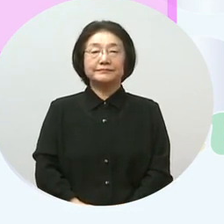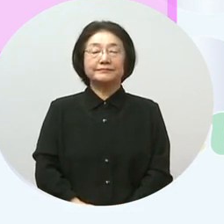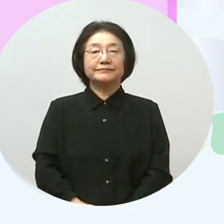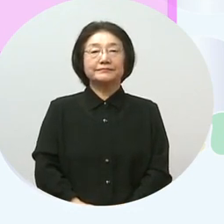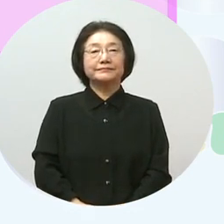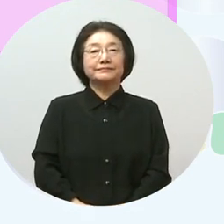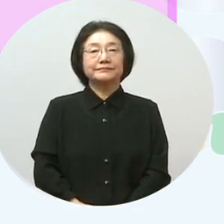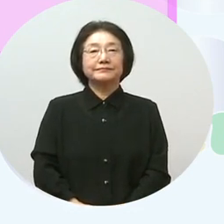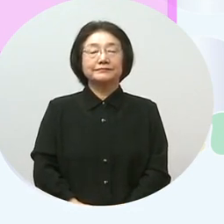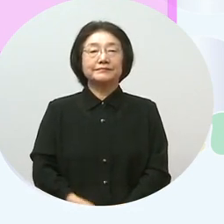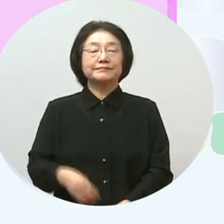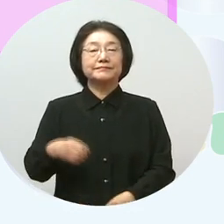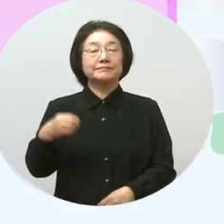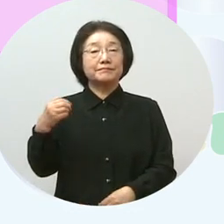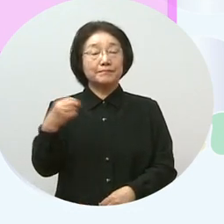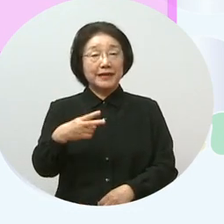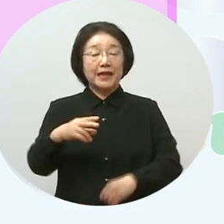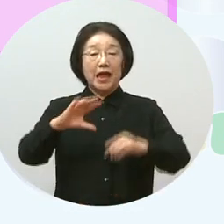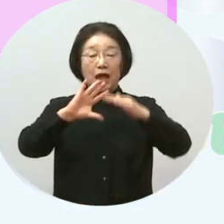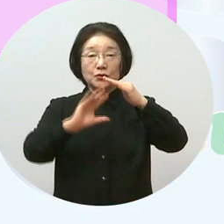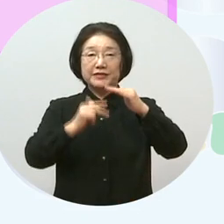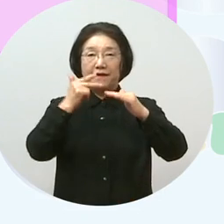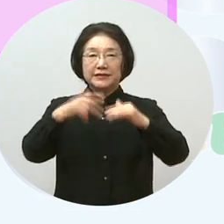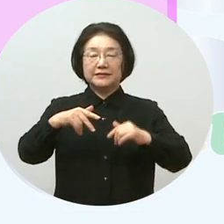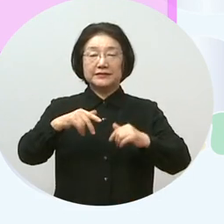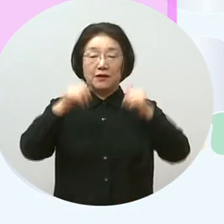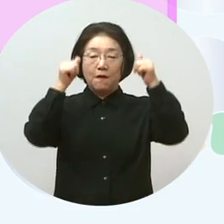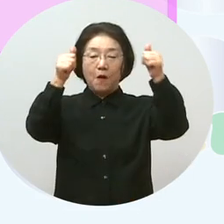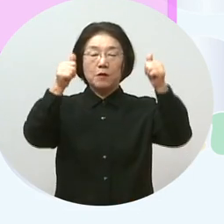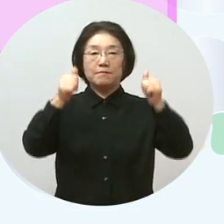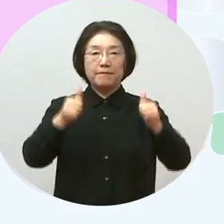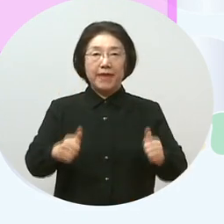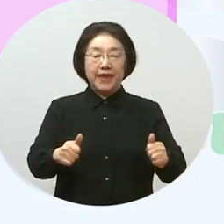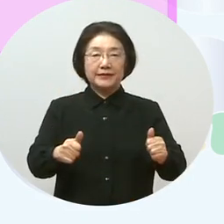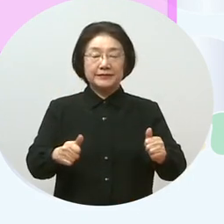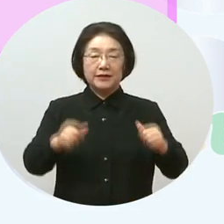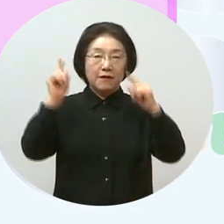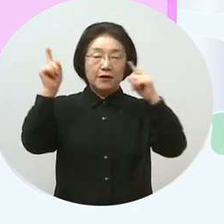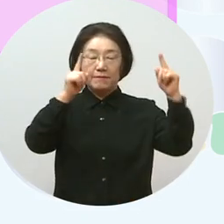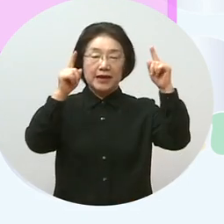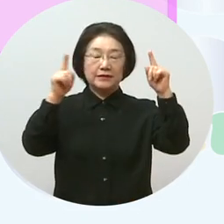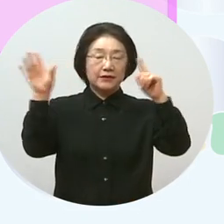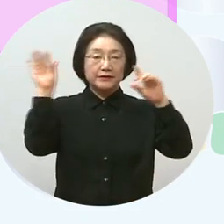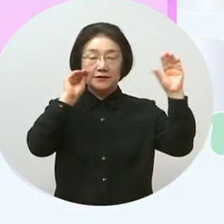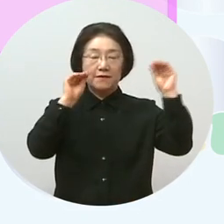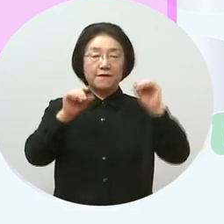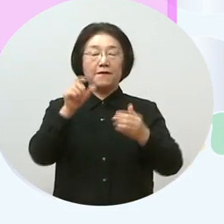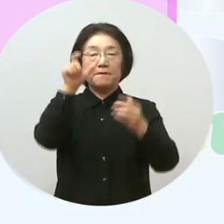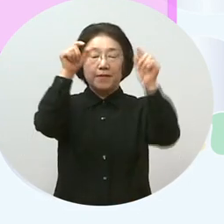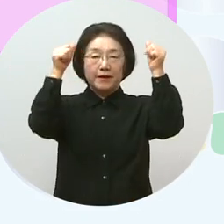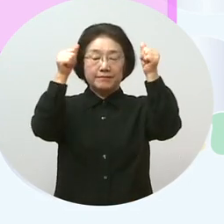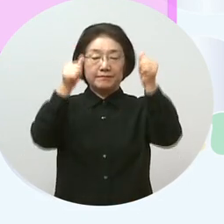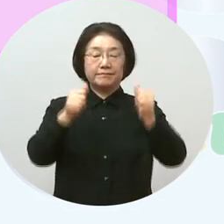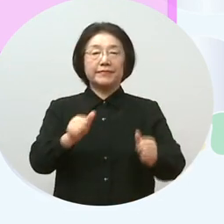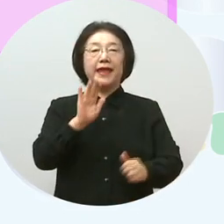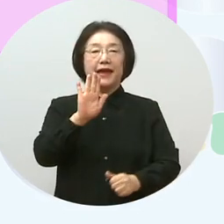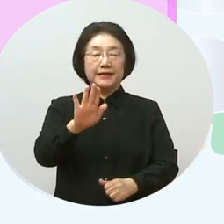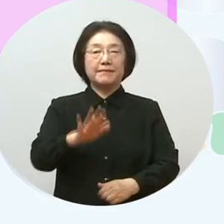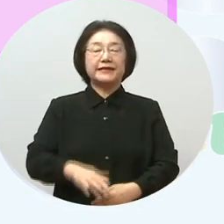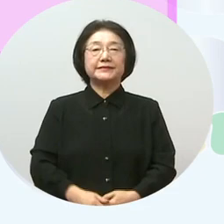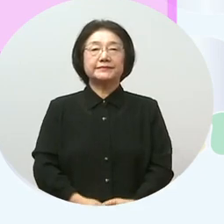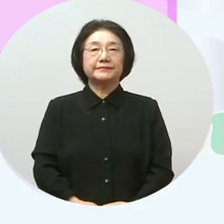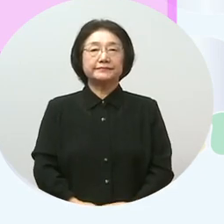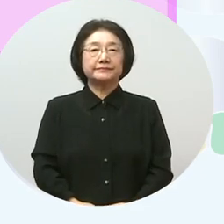ください。また藤沢市の、観光公式サイトにもイベント情報を掲載してありますので、そちらも合わせてご確認